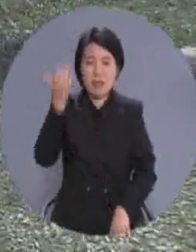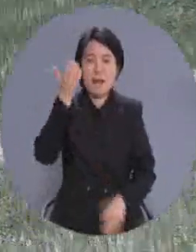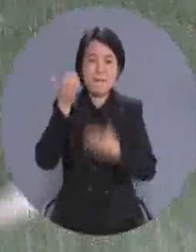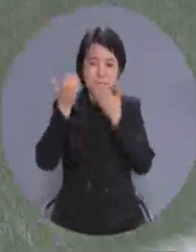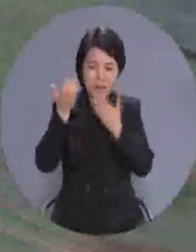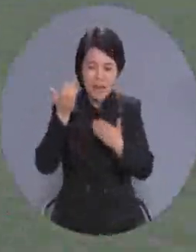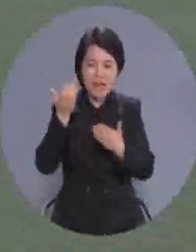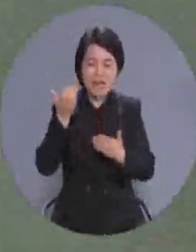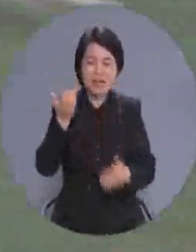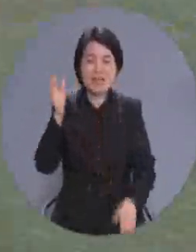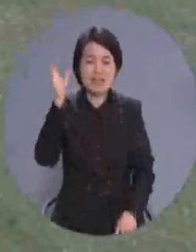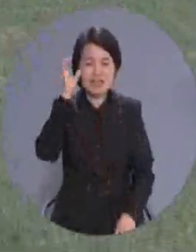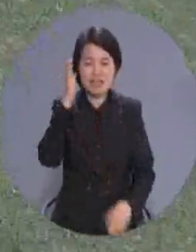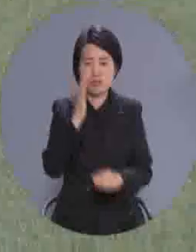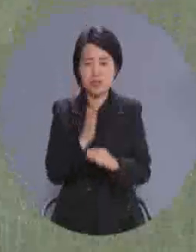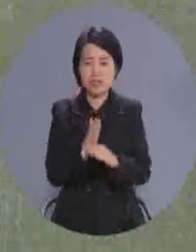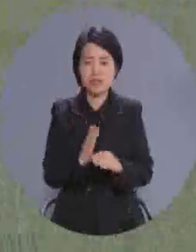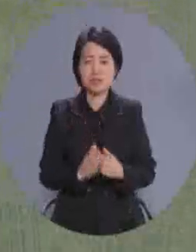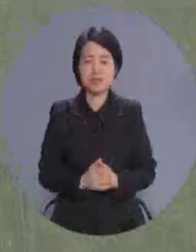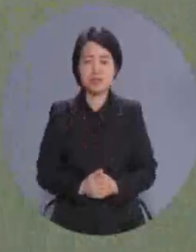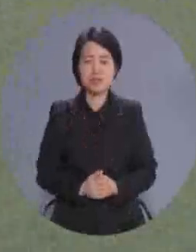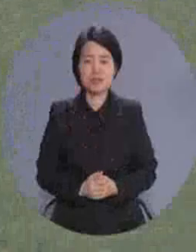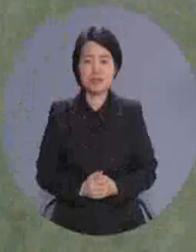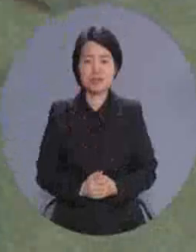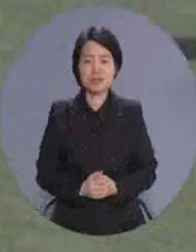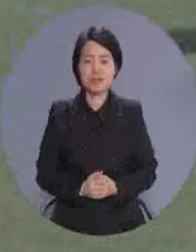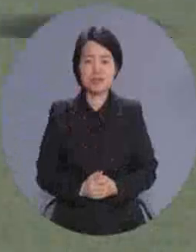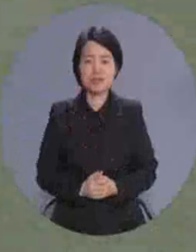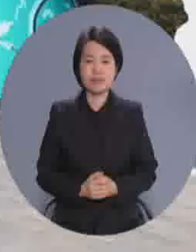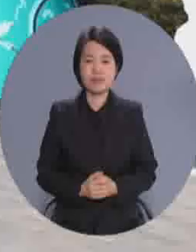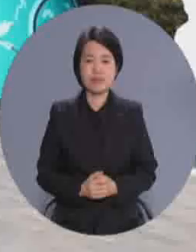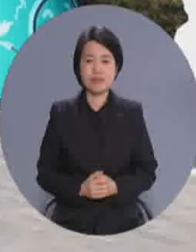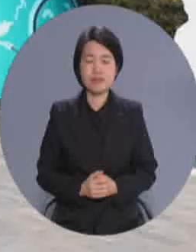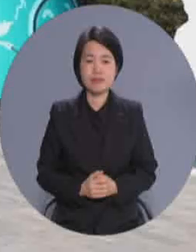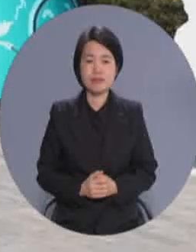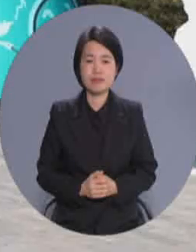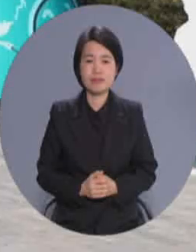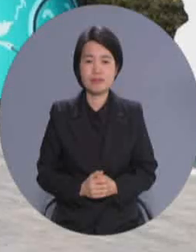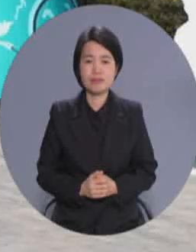거듭나는 밑거름이 될 것으로 기대하고 있습니다.